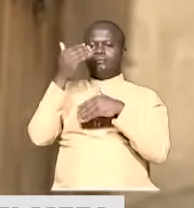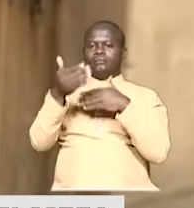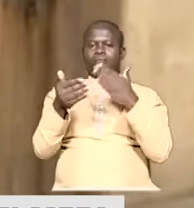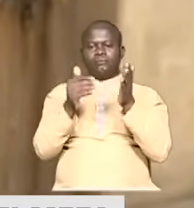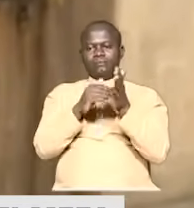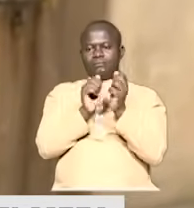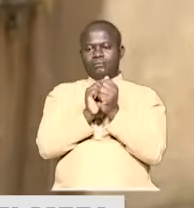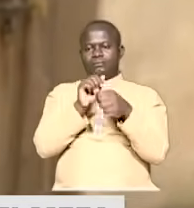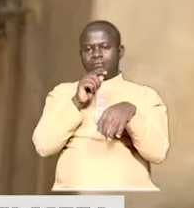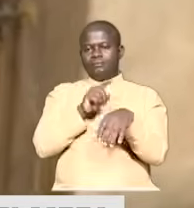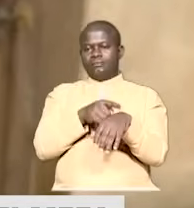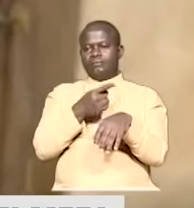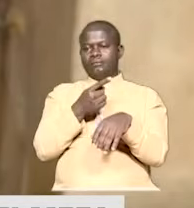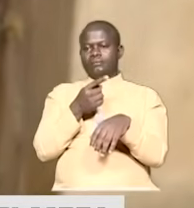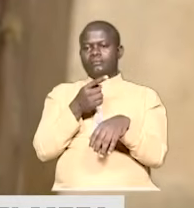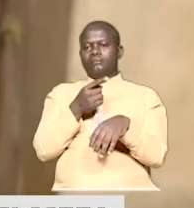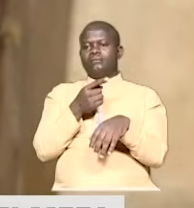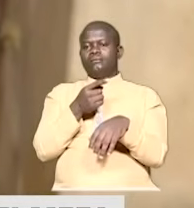ku gihe